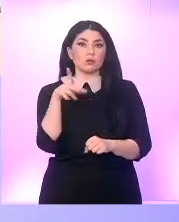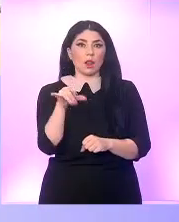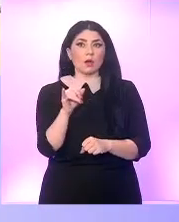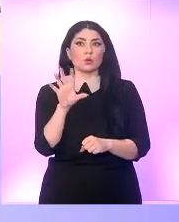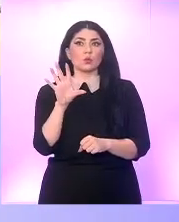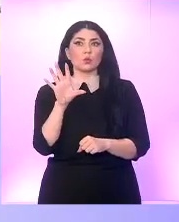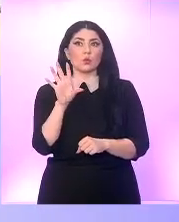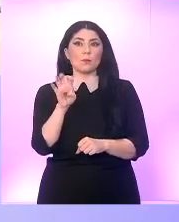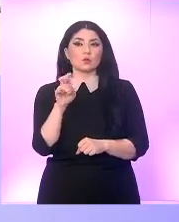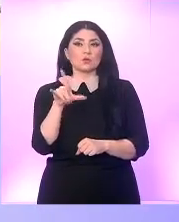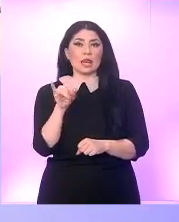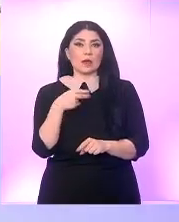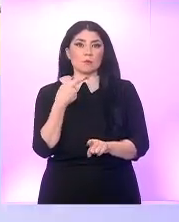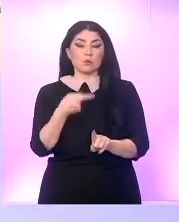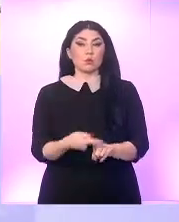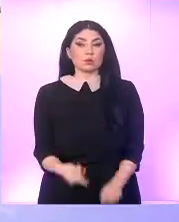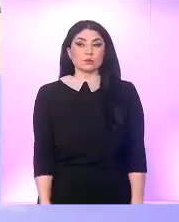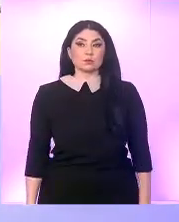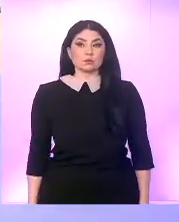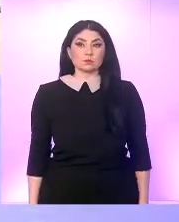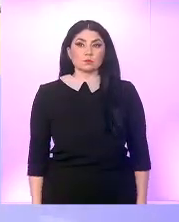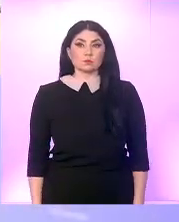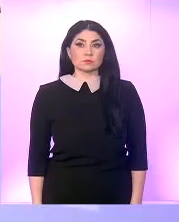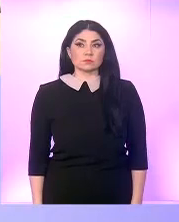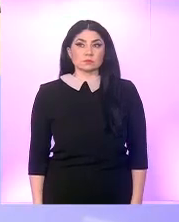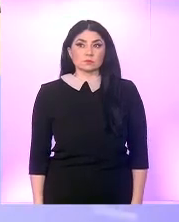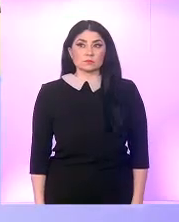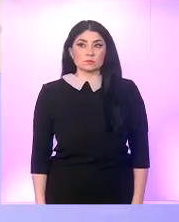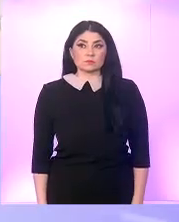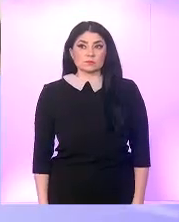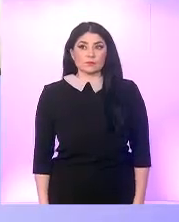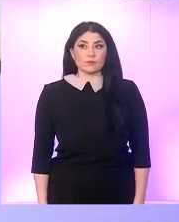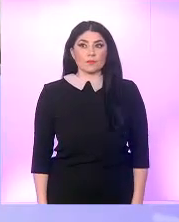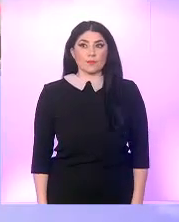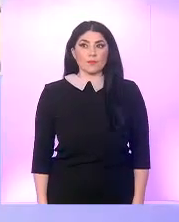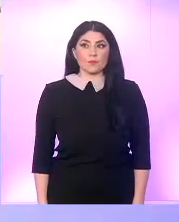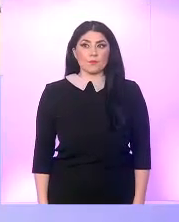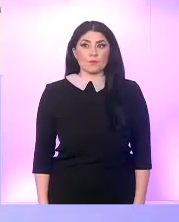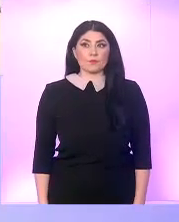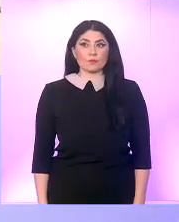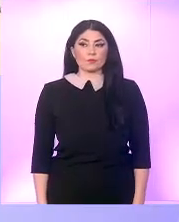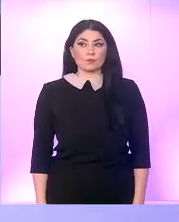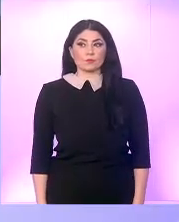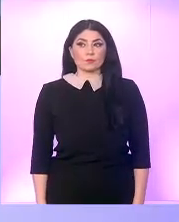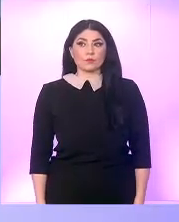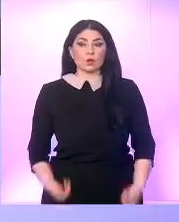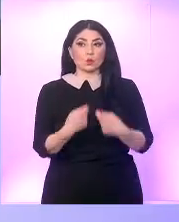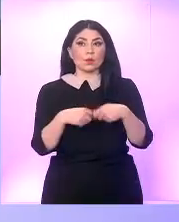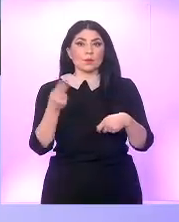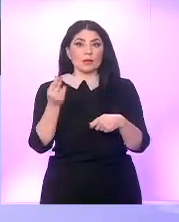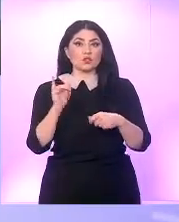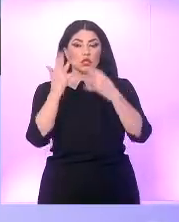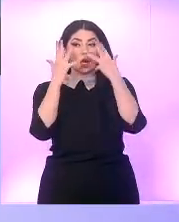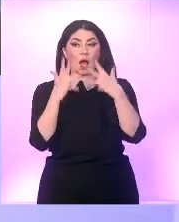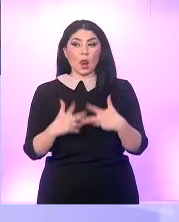lei, adică cu 40 de lei mai mult lasă la pompă la fiecare alimentare. Foarte important de menționat este că toate prețurile